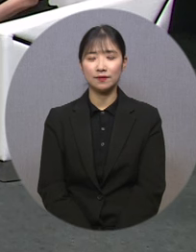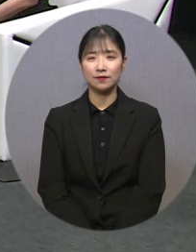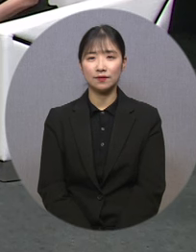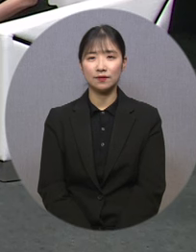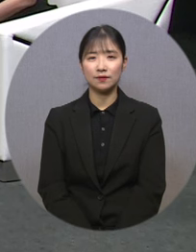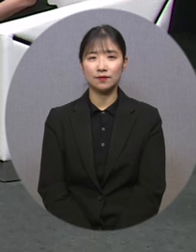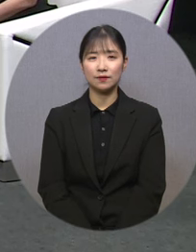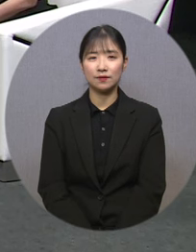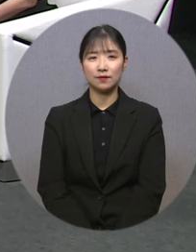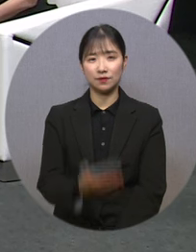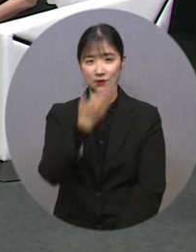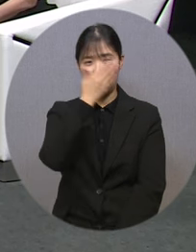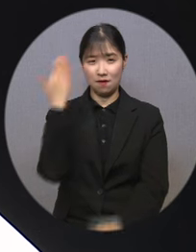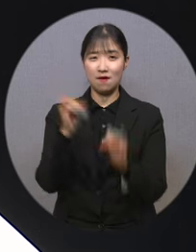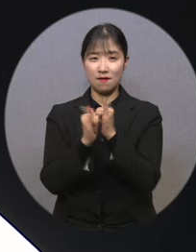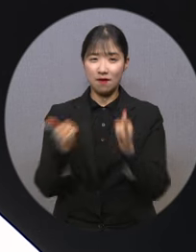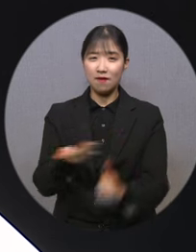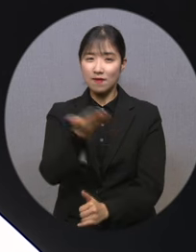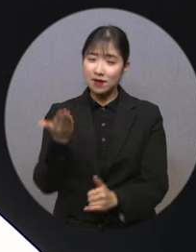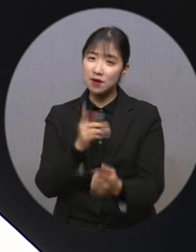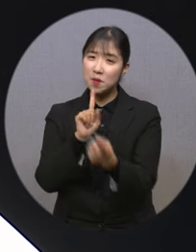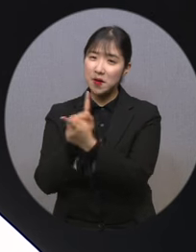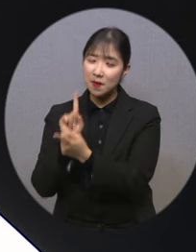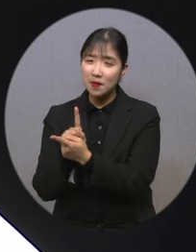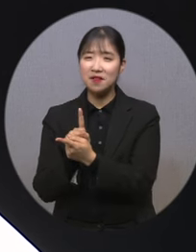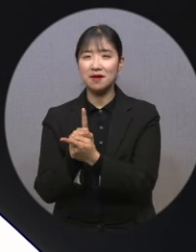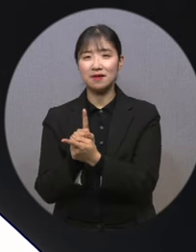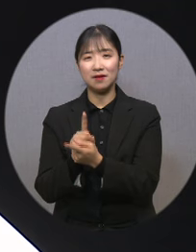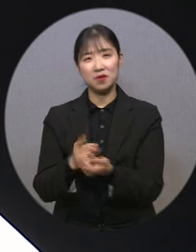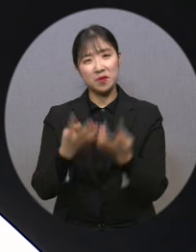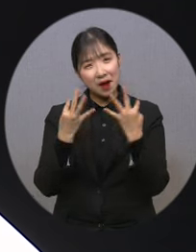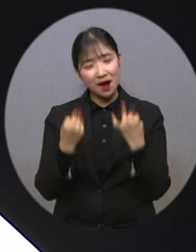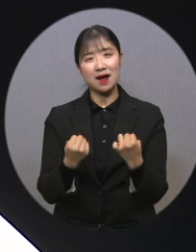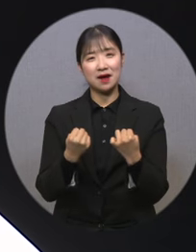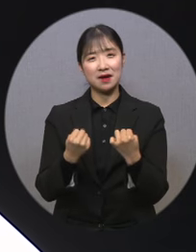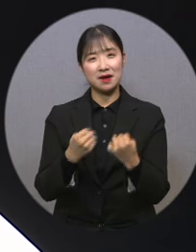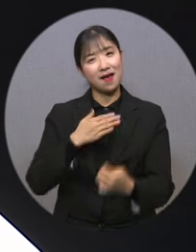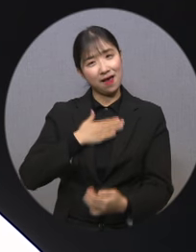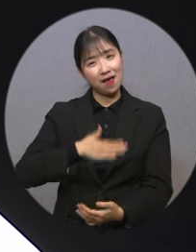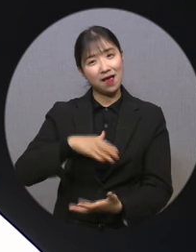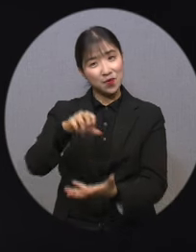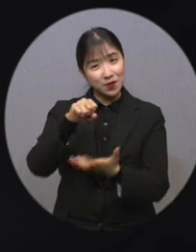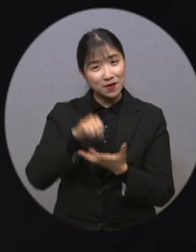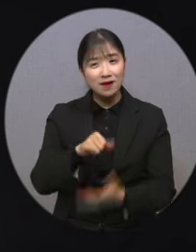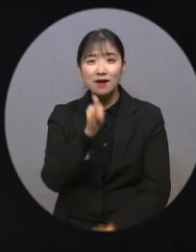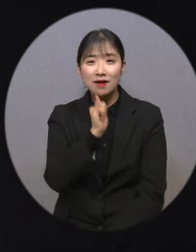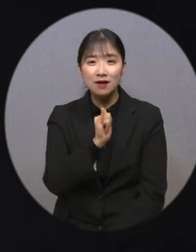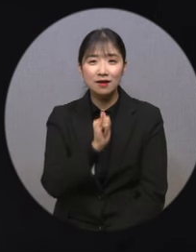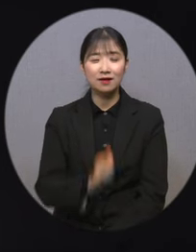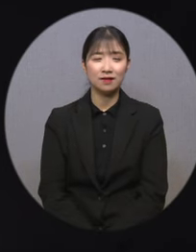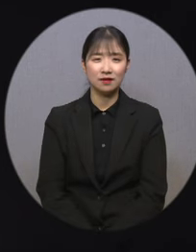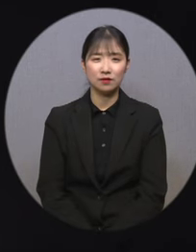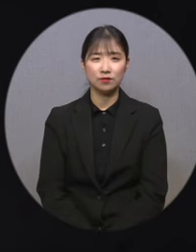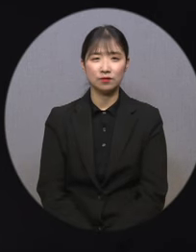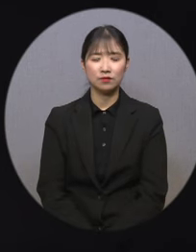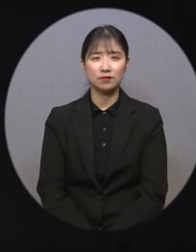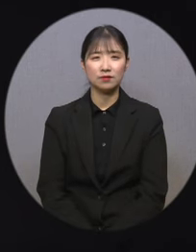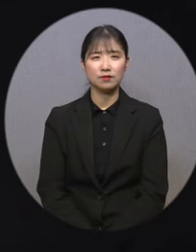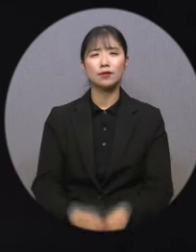네. 그 청년들 만나서 네. 뭐 많은 거 좀 파악하셨어요? 아니 뭐